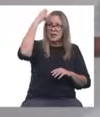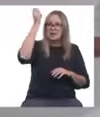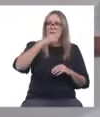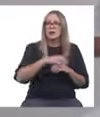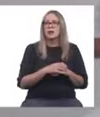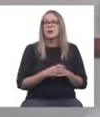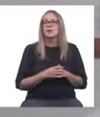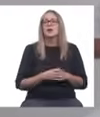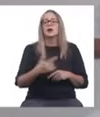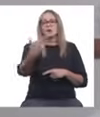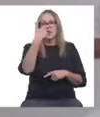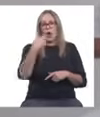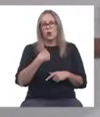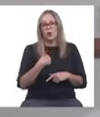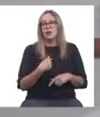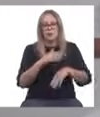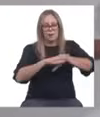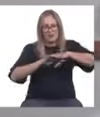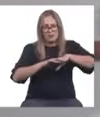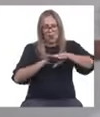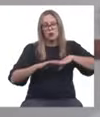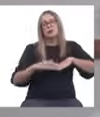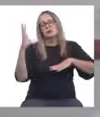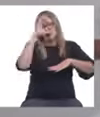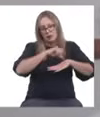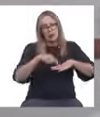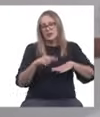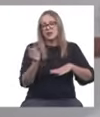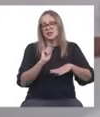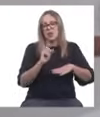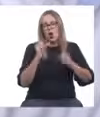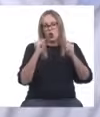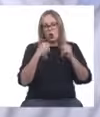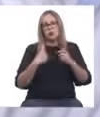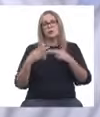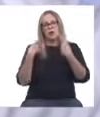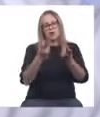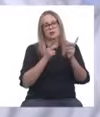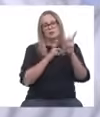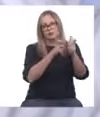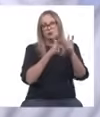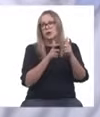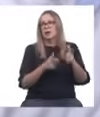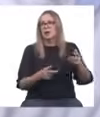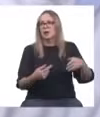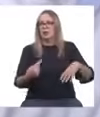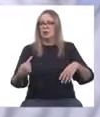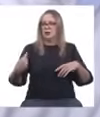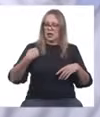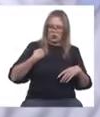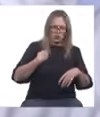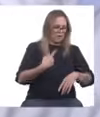וירו לי באצבעות. שירו לי באצבעות כבר הבנתי זה לא יש כוחותינו והחזרתי באש. כדור שעבר פה, יש כדור שעבר